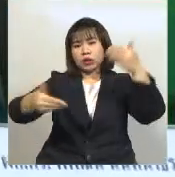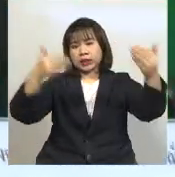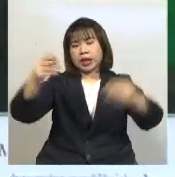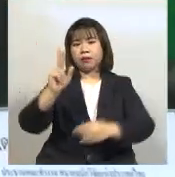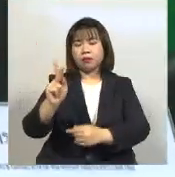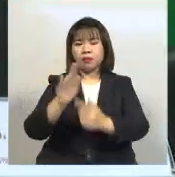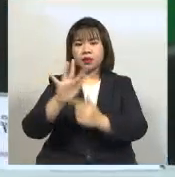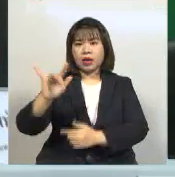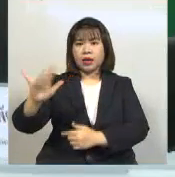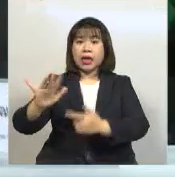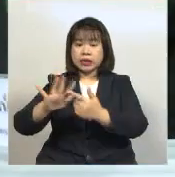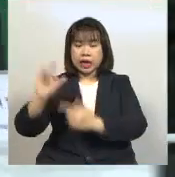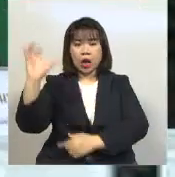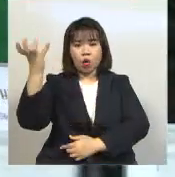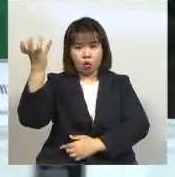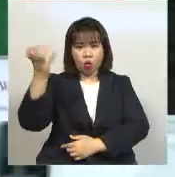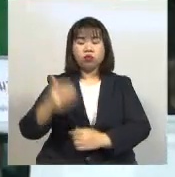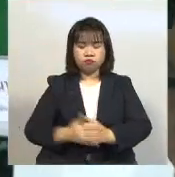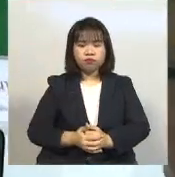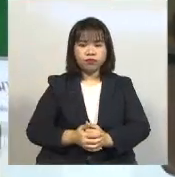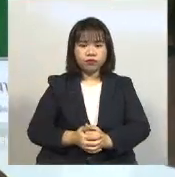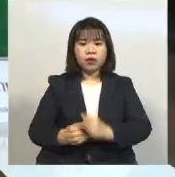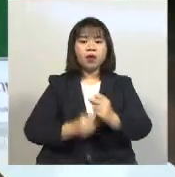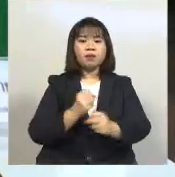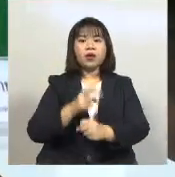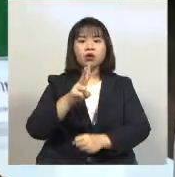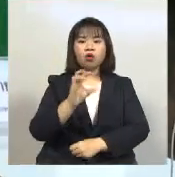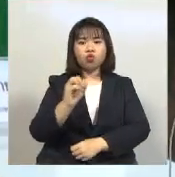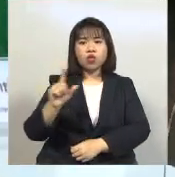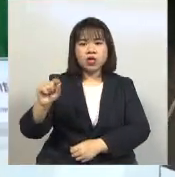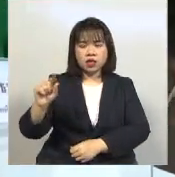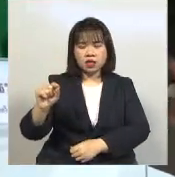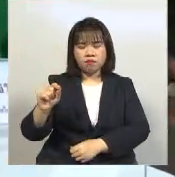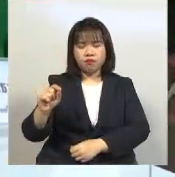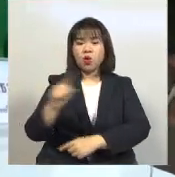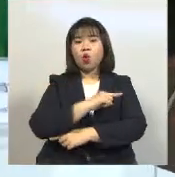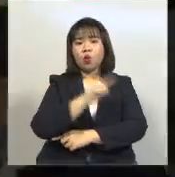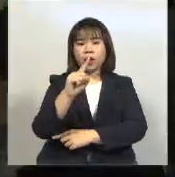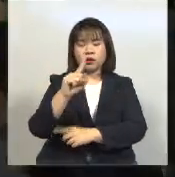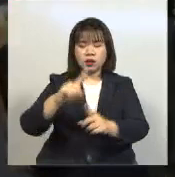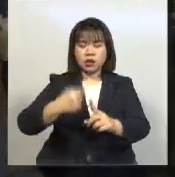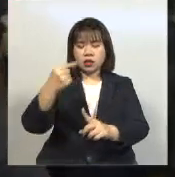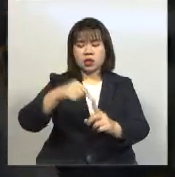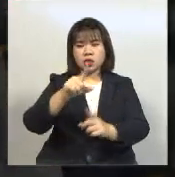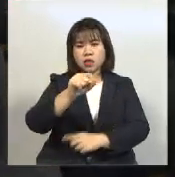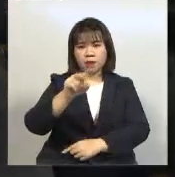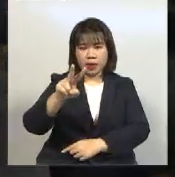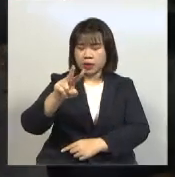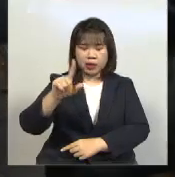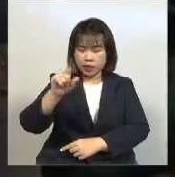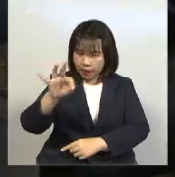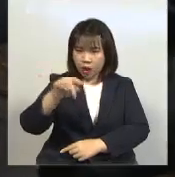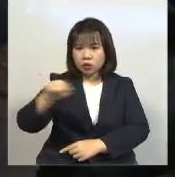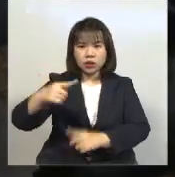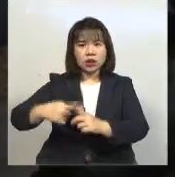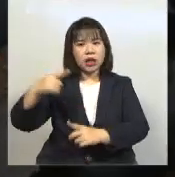าลกัญชาโลกหรือว่า World Gancha Festival 2020ซึ่งกำหนดจัดขึ้นระหว่างวันที่29มกราคมถึง2กุมภา